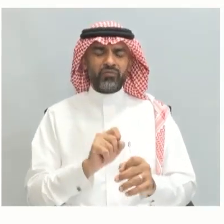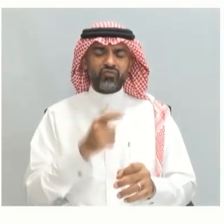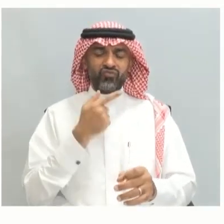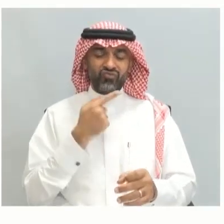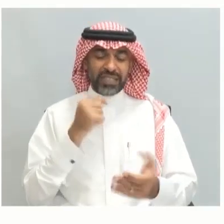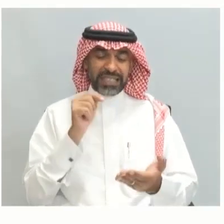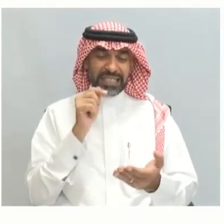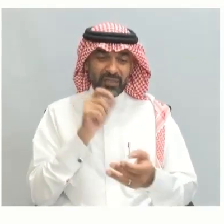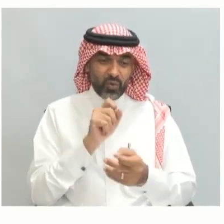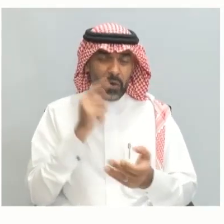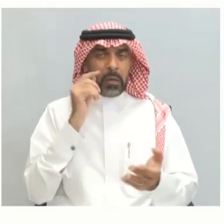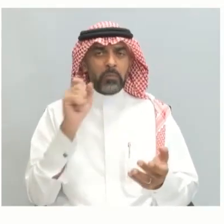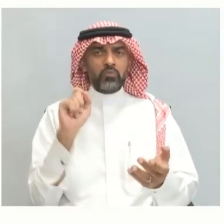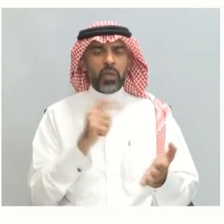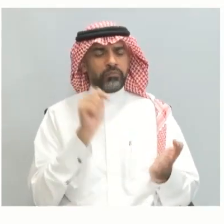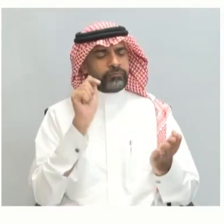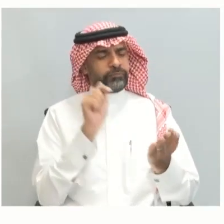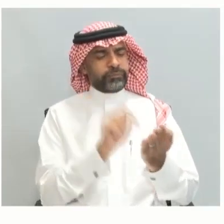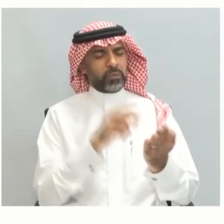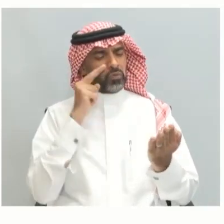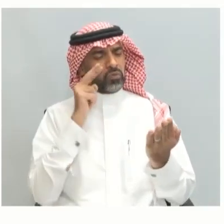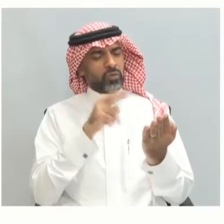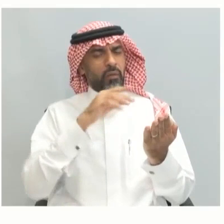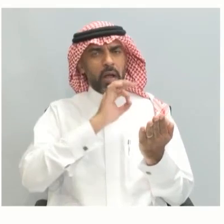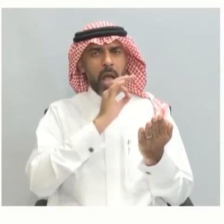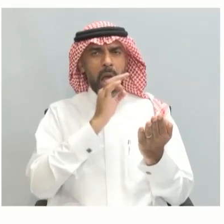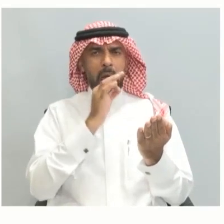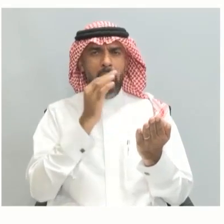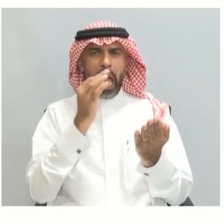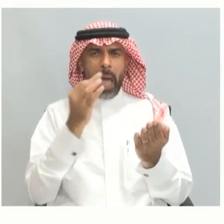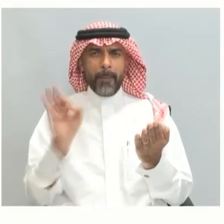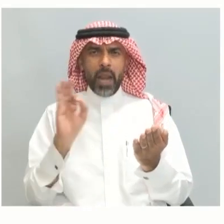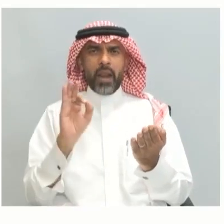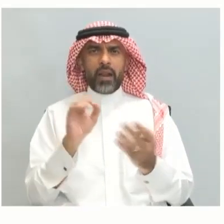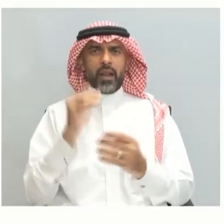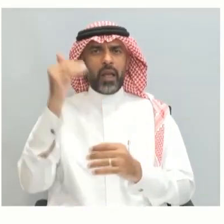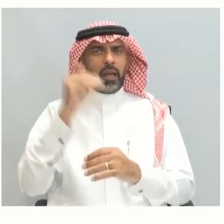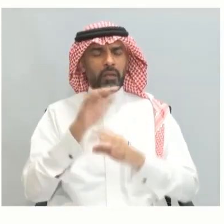زر نستطيع ان نستجلب جميع الخرائط التي